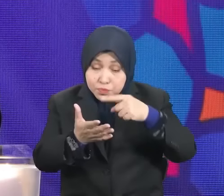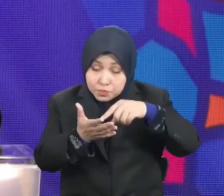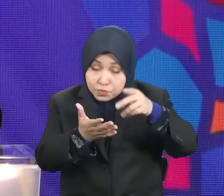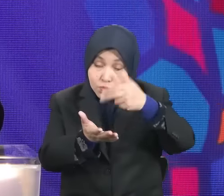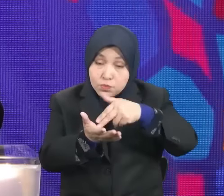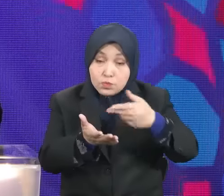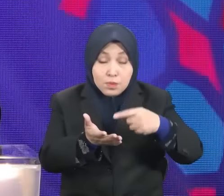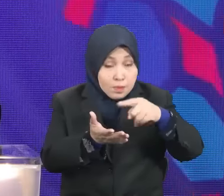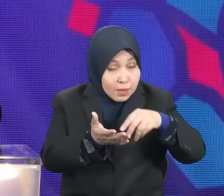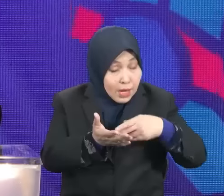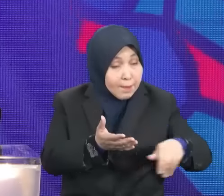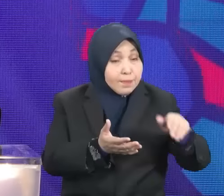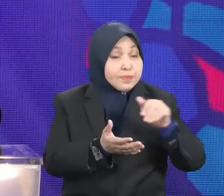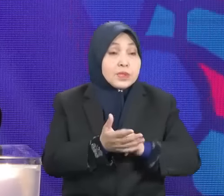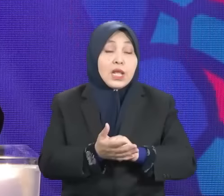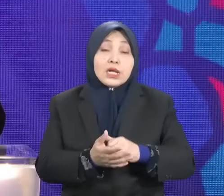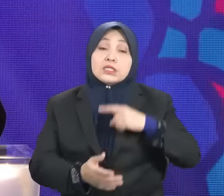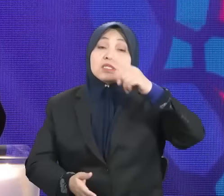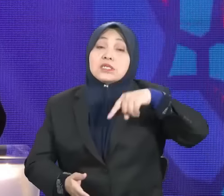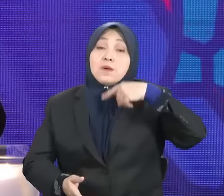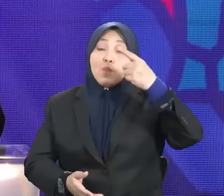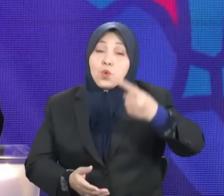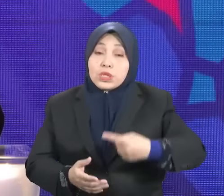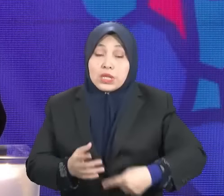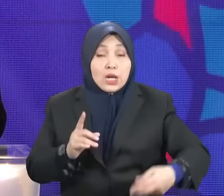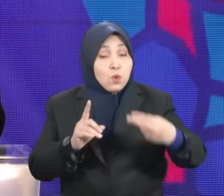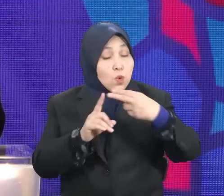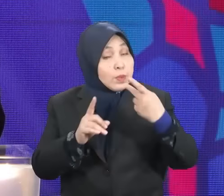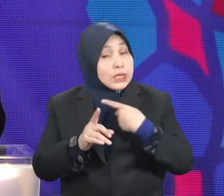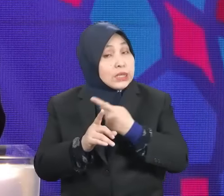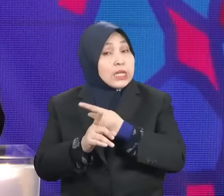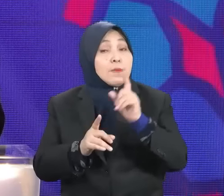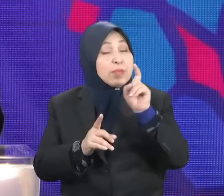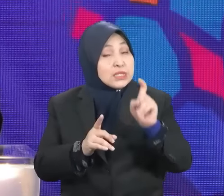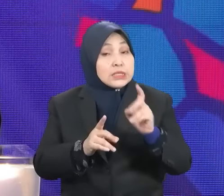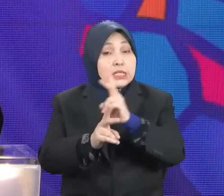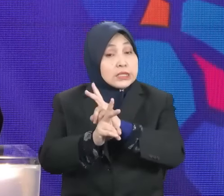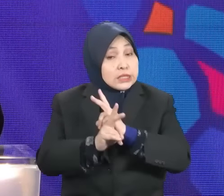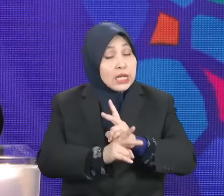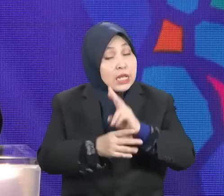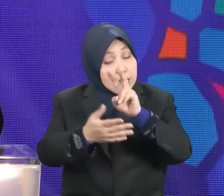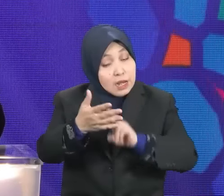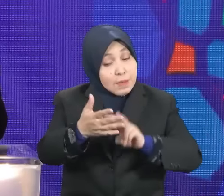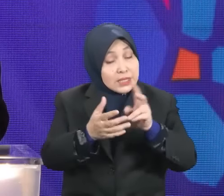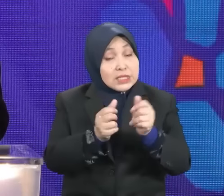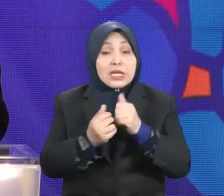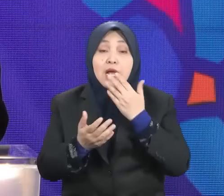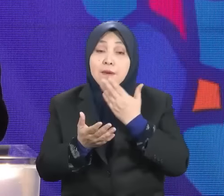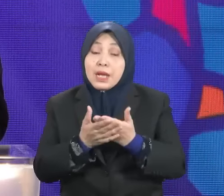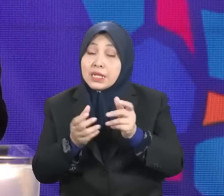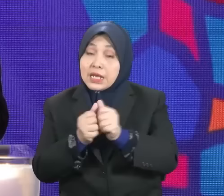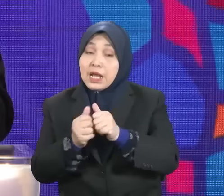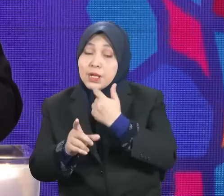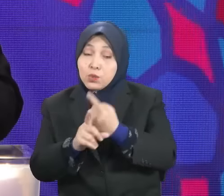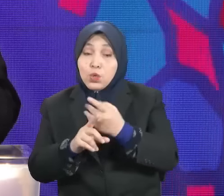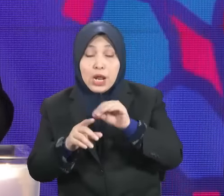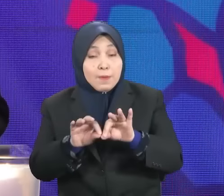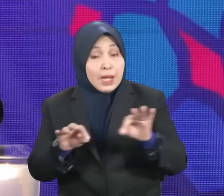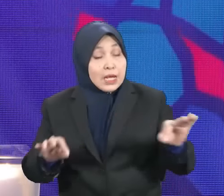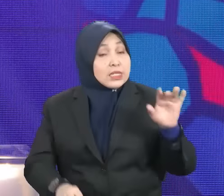yaitulah mahrosa ataupun sebutan Huruf yang kita jaga atau kalau kita baca dengan baik dengan betul ya itulah dalam ayat